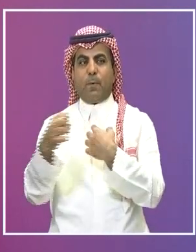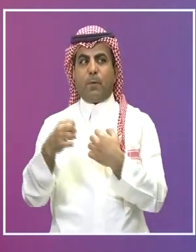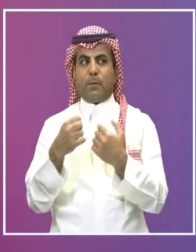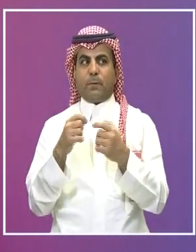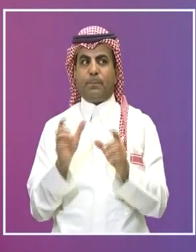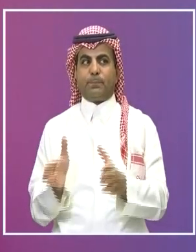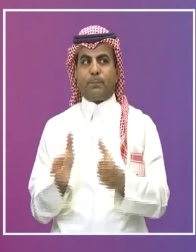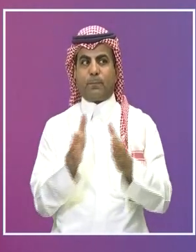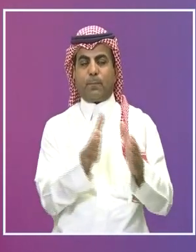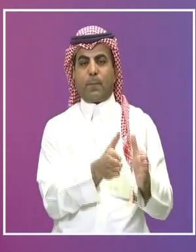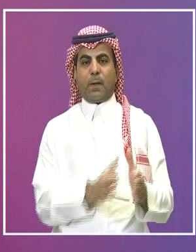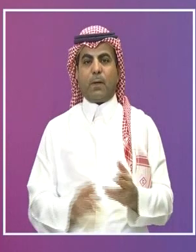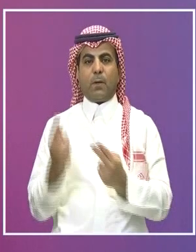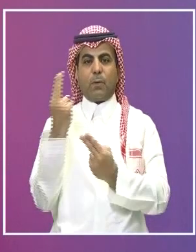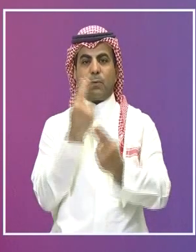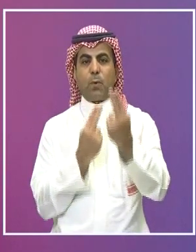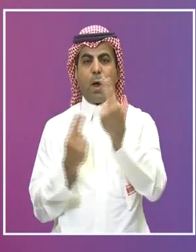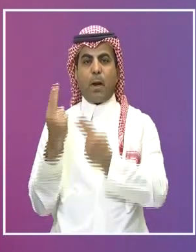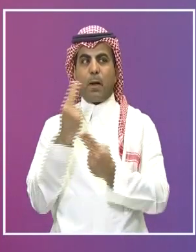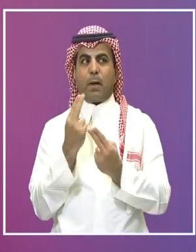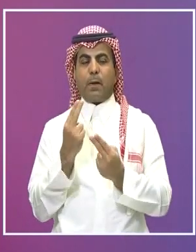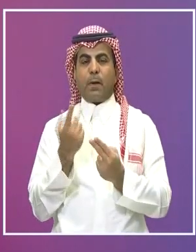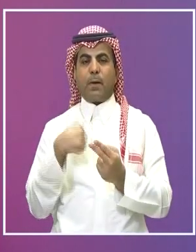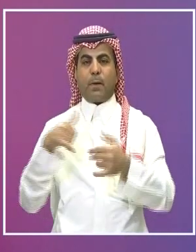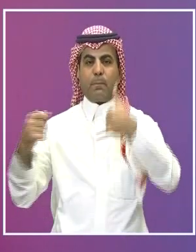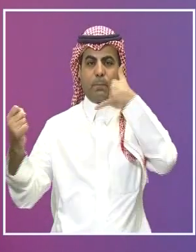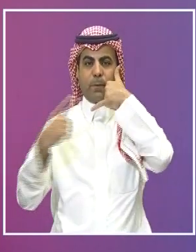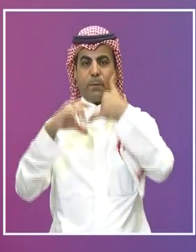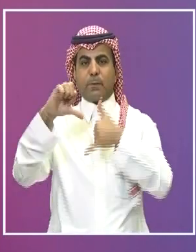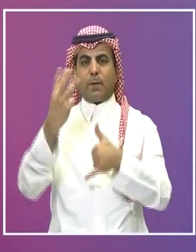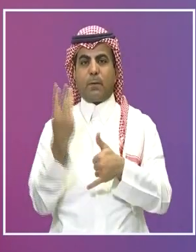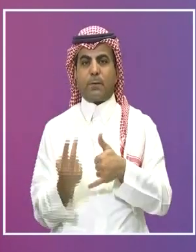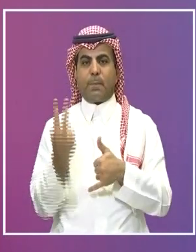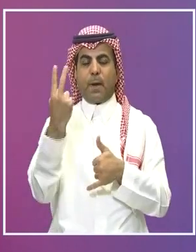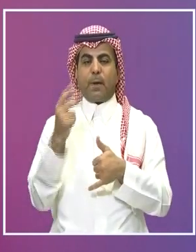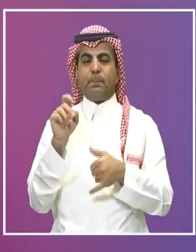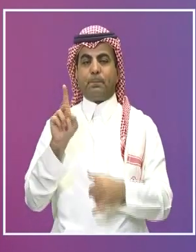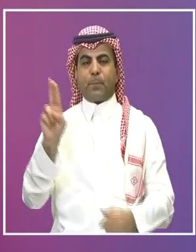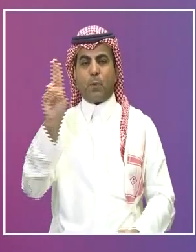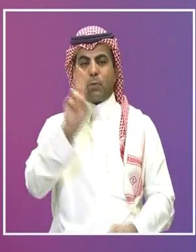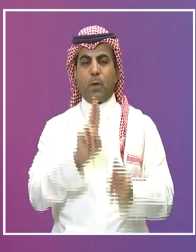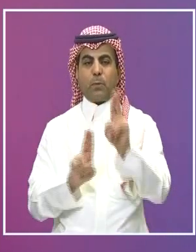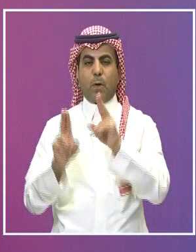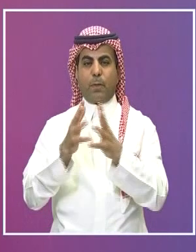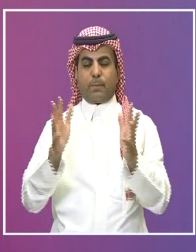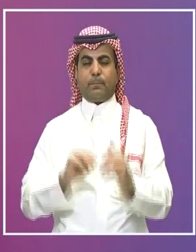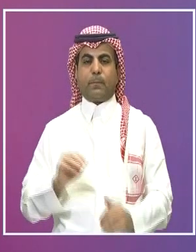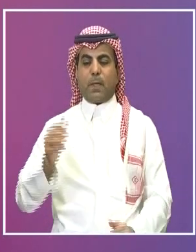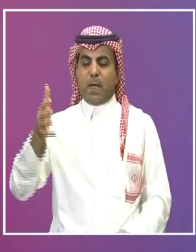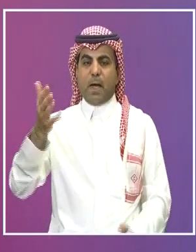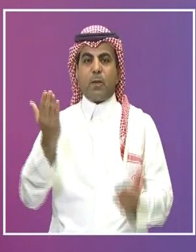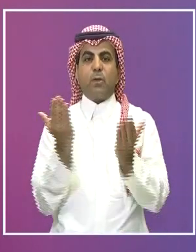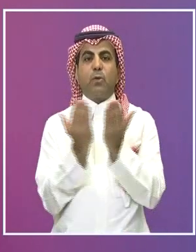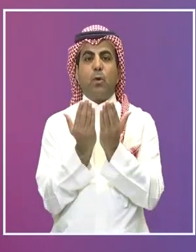الأسرة. فيما يتعلق بالاستفسارات الواردة على مركز الاتصال 937، هل يلزم الطالب